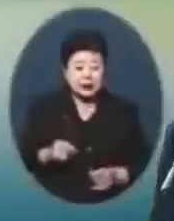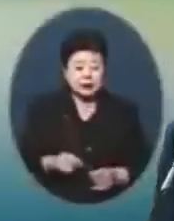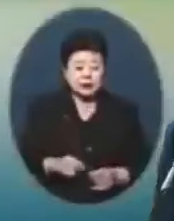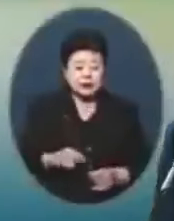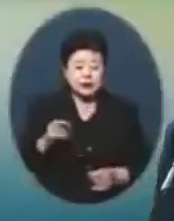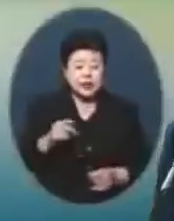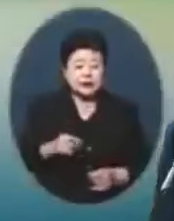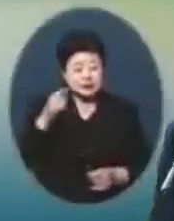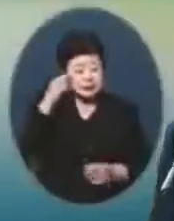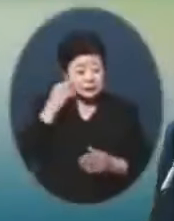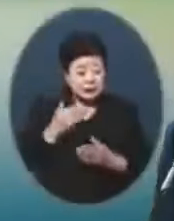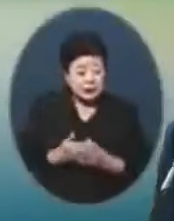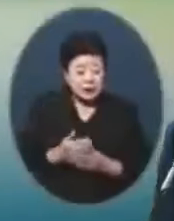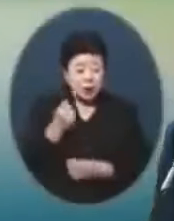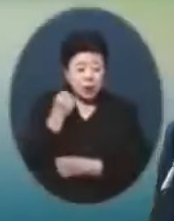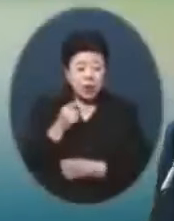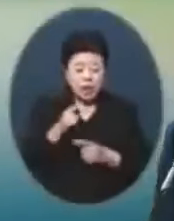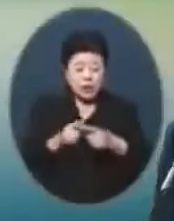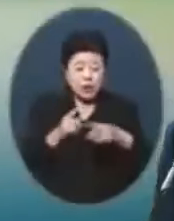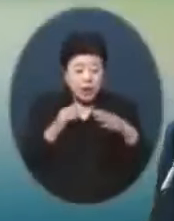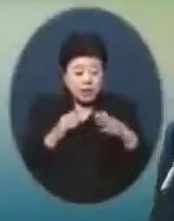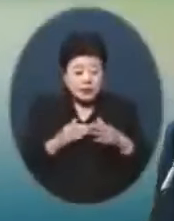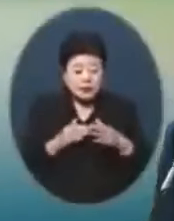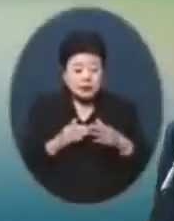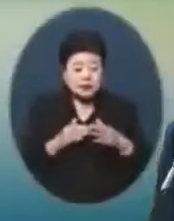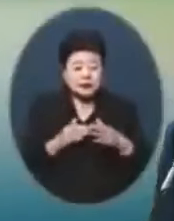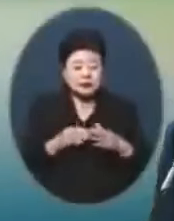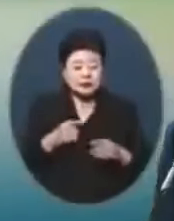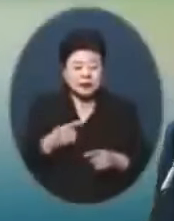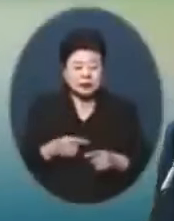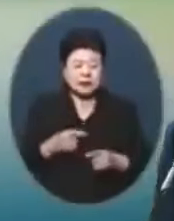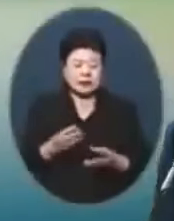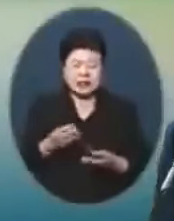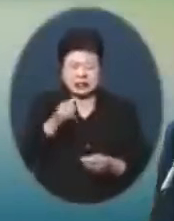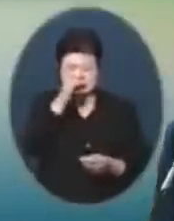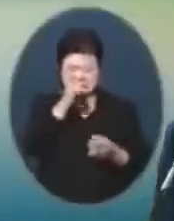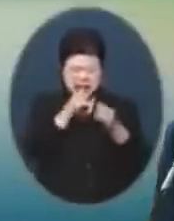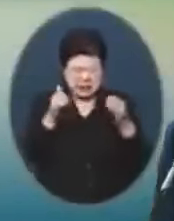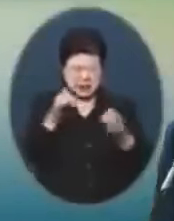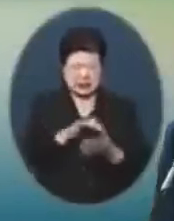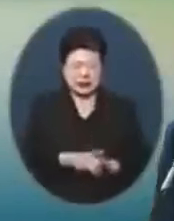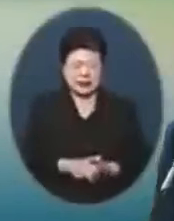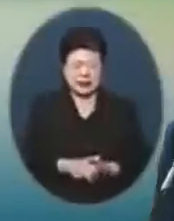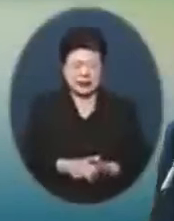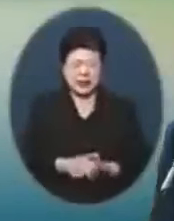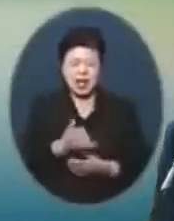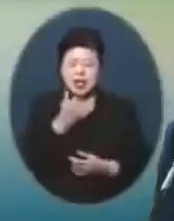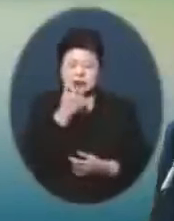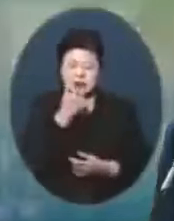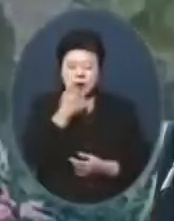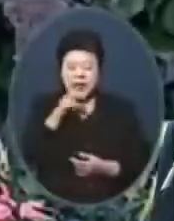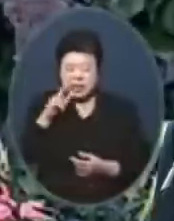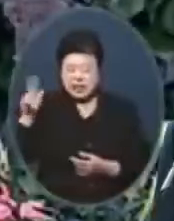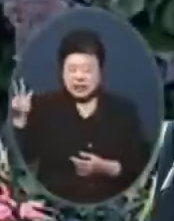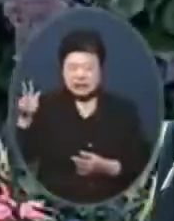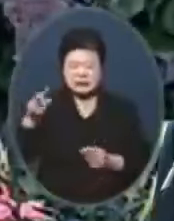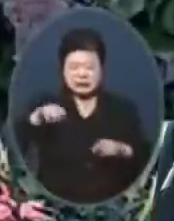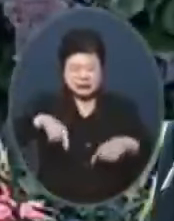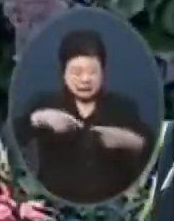슈바이처가 원래 교회에 대해서 매우 비판적인 사람이었습니다. 그런데 독일이 히틀러 치하에